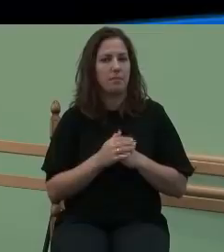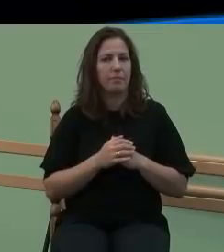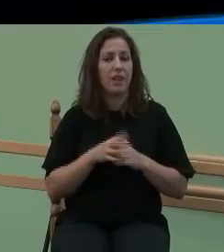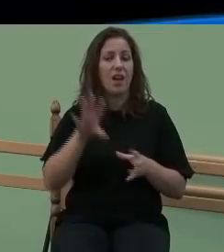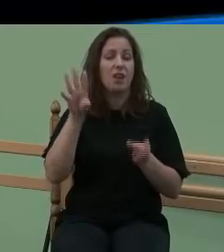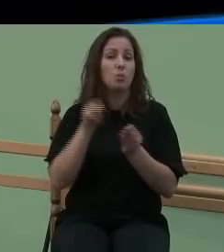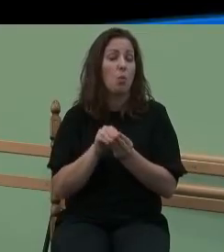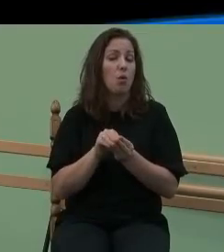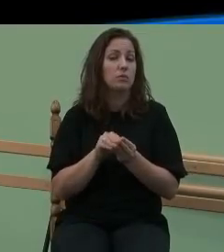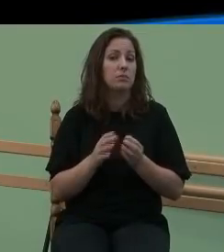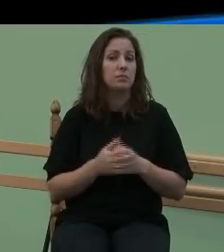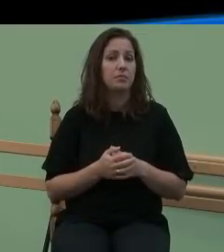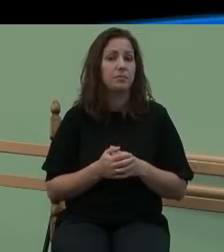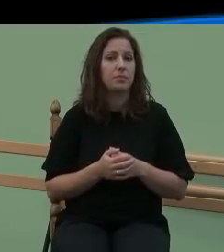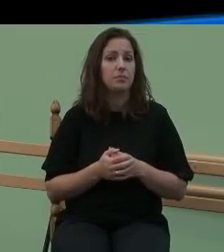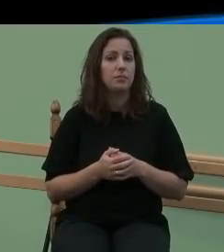Sumuję.